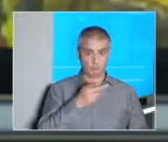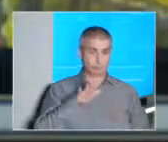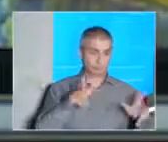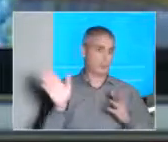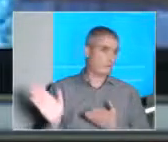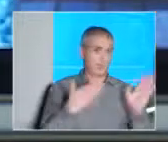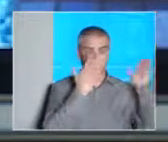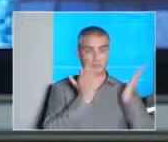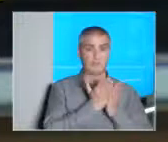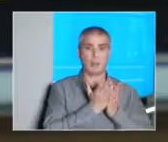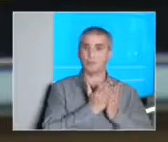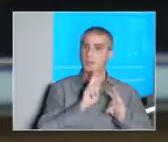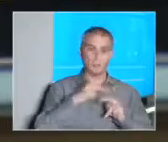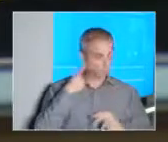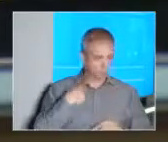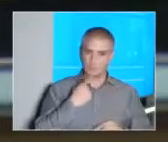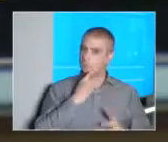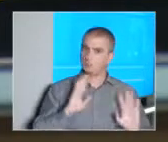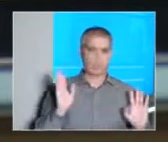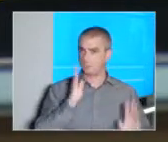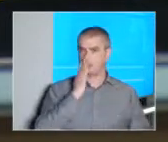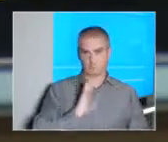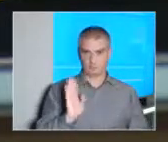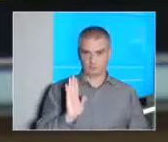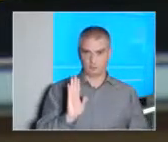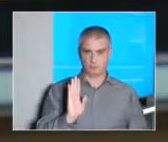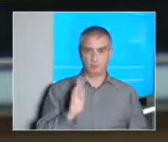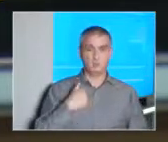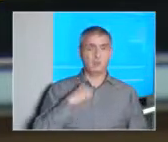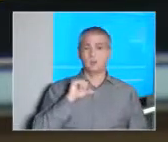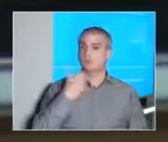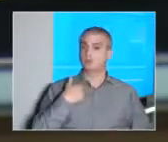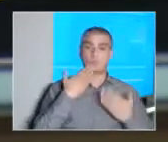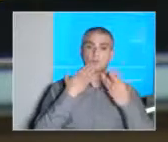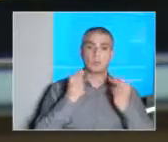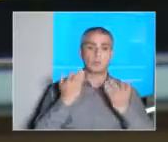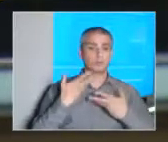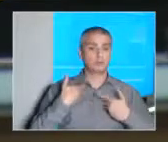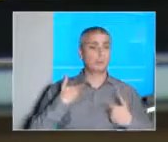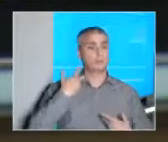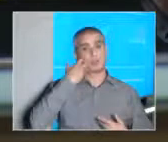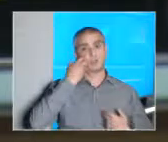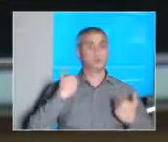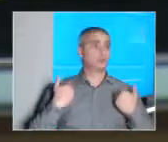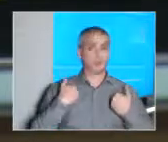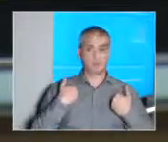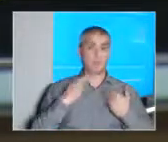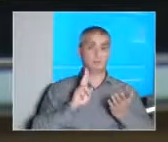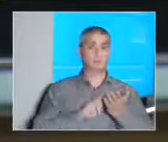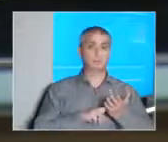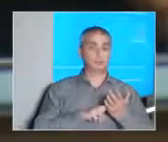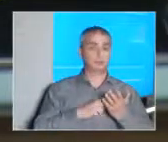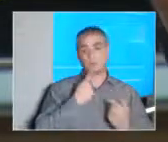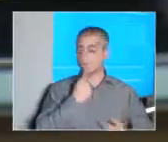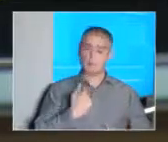התעופה הוצאתם מתוך אליי. אחרי שישמע אותי, אתה תגיד שאין כאן סטנדרט כפול. בוא נתחיל, אלף, אני מאוד מודה לאלה שנותנים לי את הקרדיט על כך שבזכות